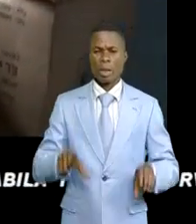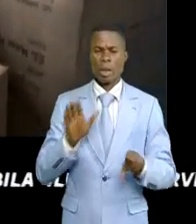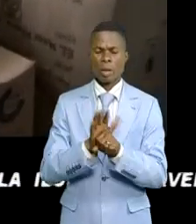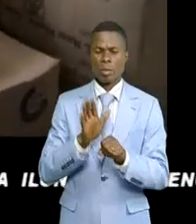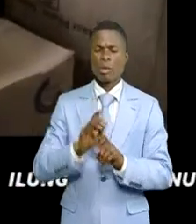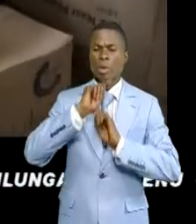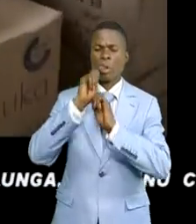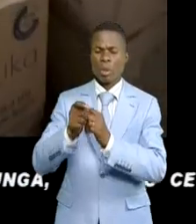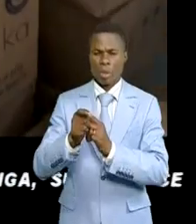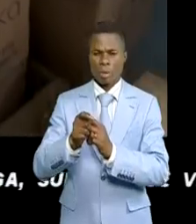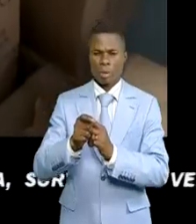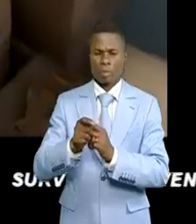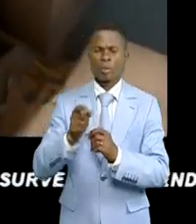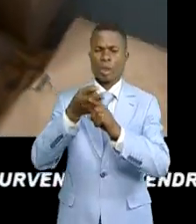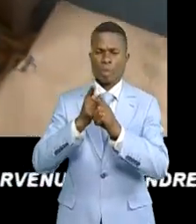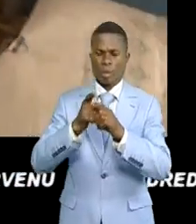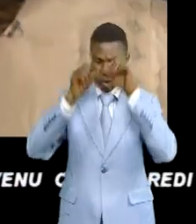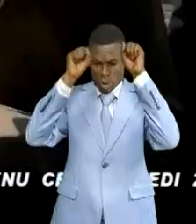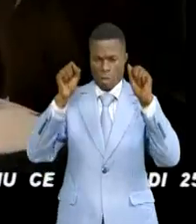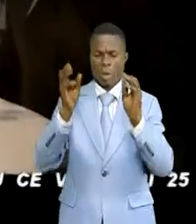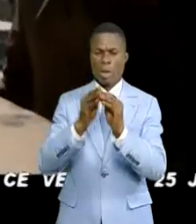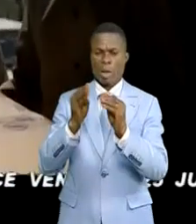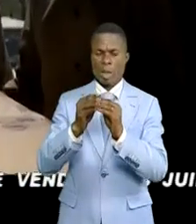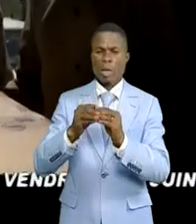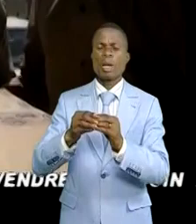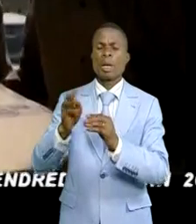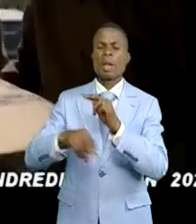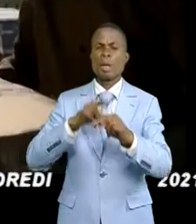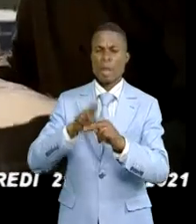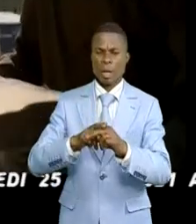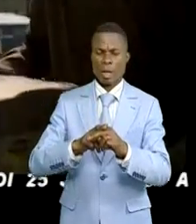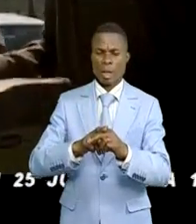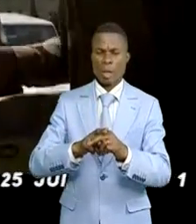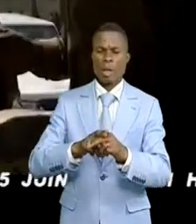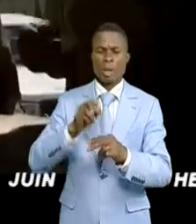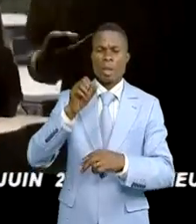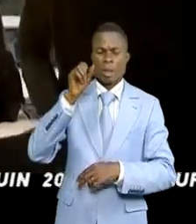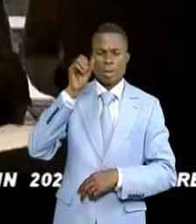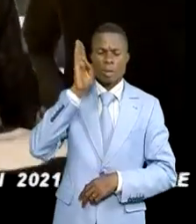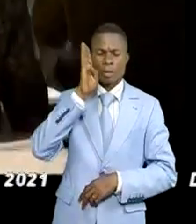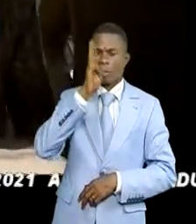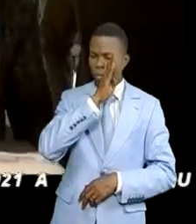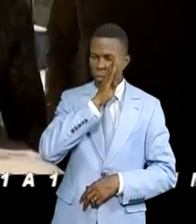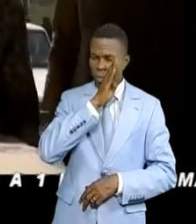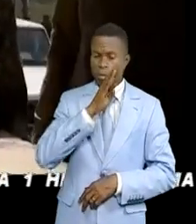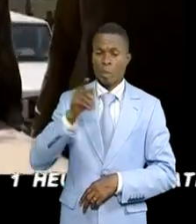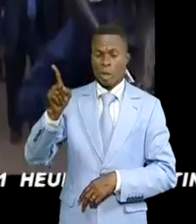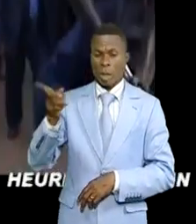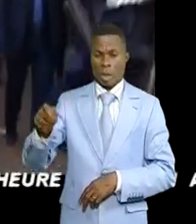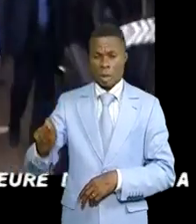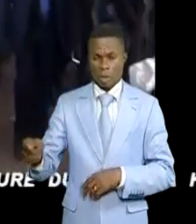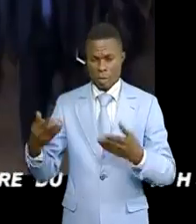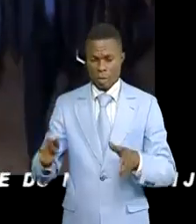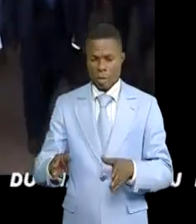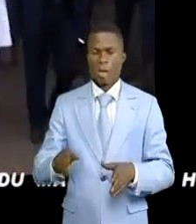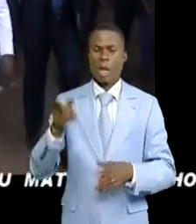lot dont du président de l'Assemblée nationale Christophe Mbosso, fils de cette province. Après l'étape de Popokabaka, le numéro